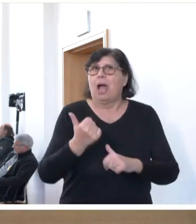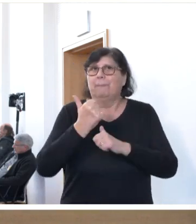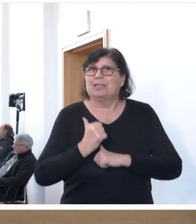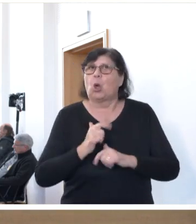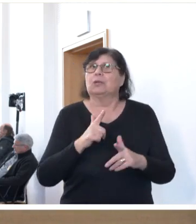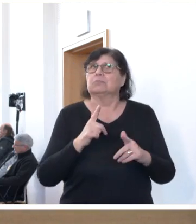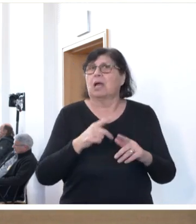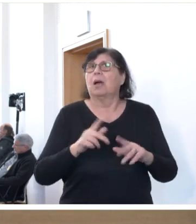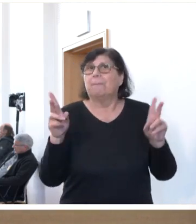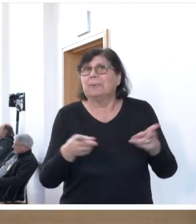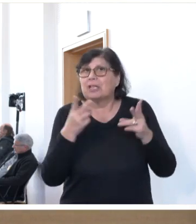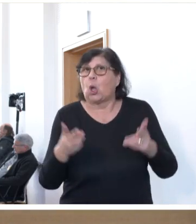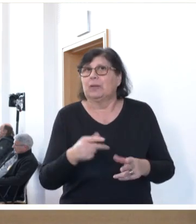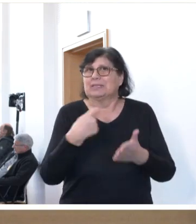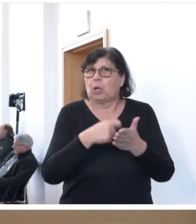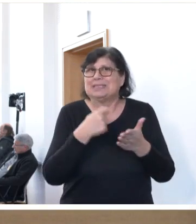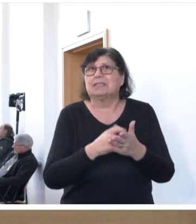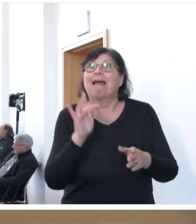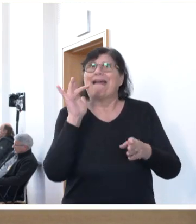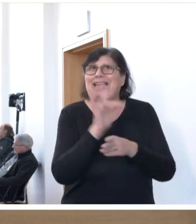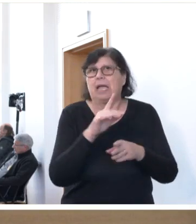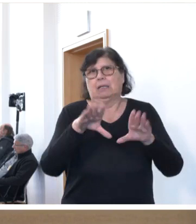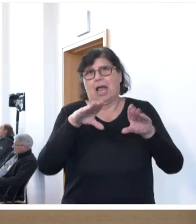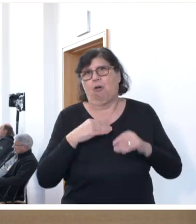die Aufnahme eines Jobs entscheiden.